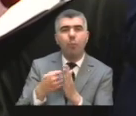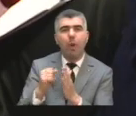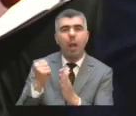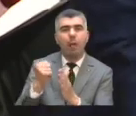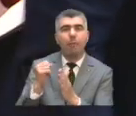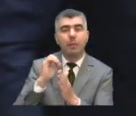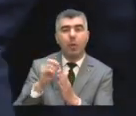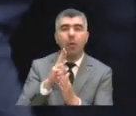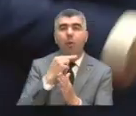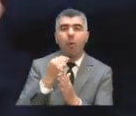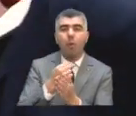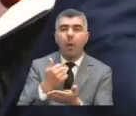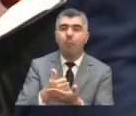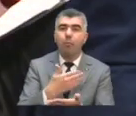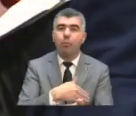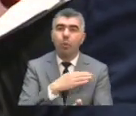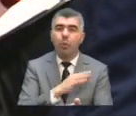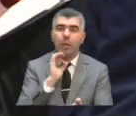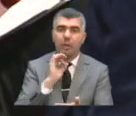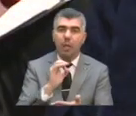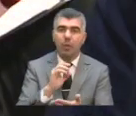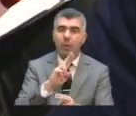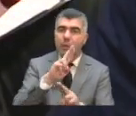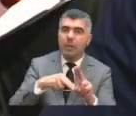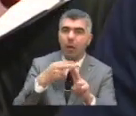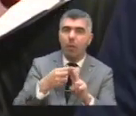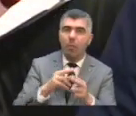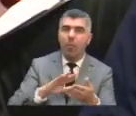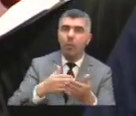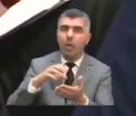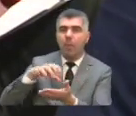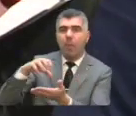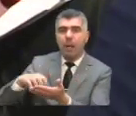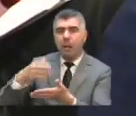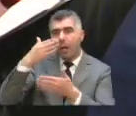ولكن هذه الحكومه غتحمل مسؤوليتها وغتجاوب مع الاشكاليات اللي كيعانيو منها مجموعه ديال المناطق المملكه المغربيه. وشكرا.